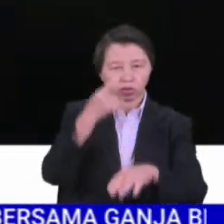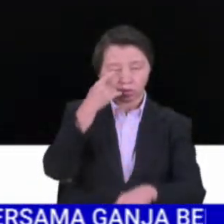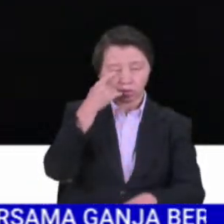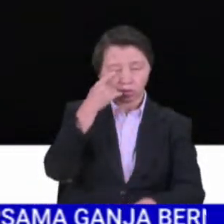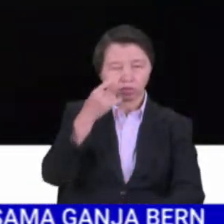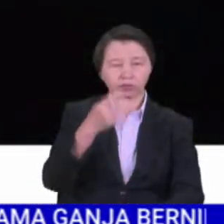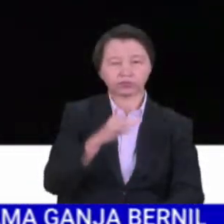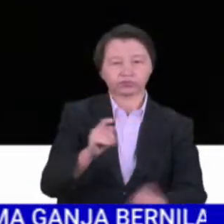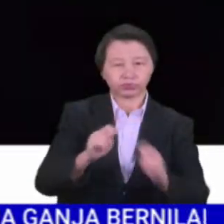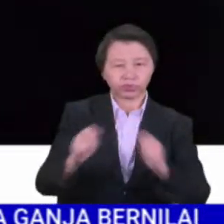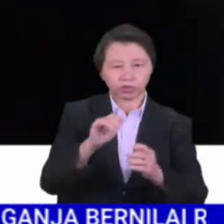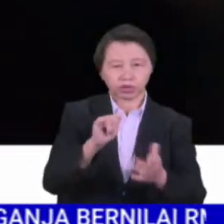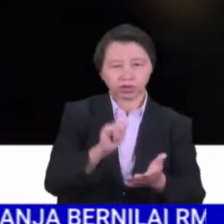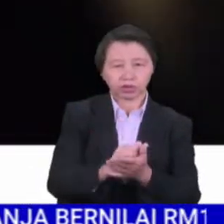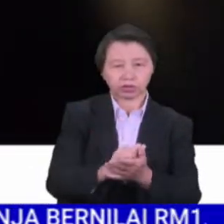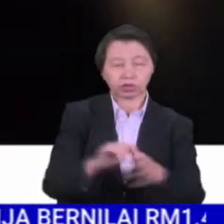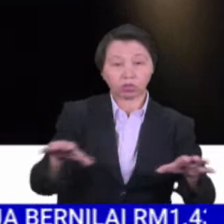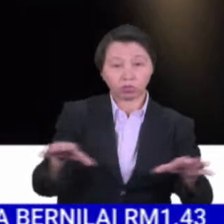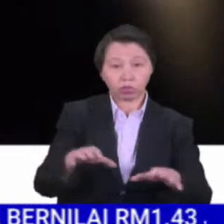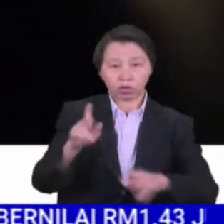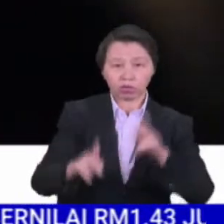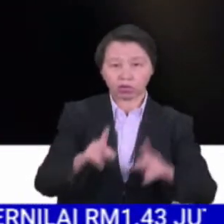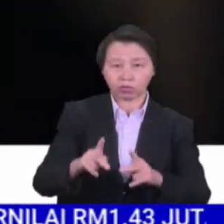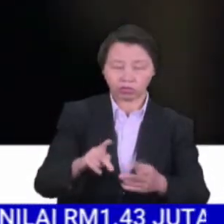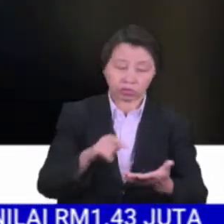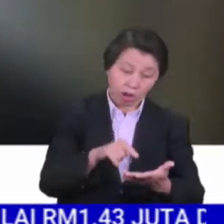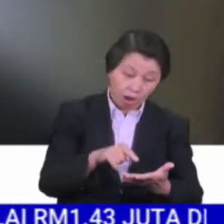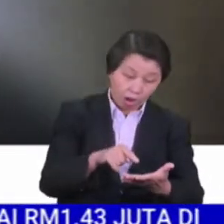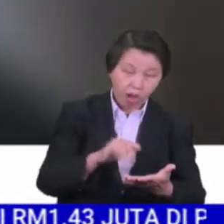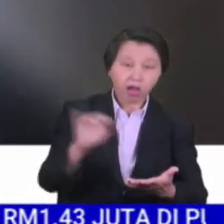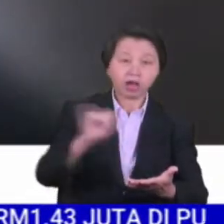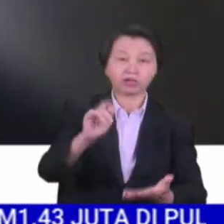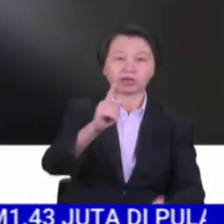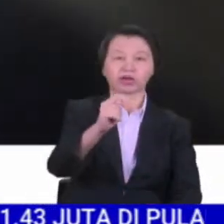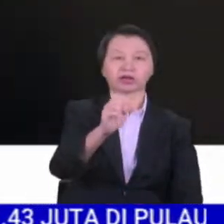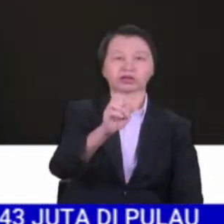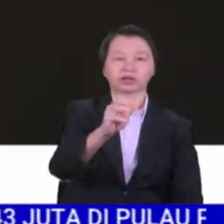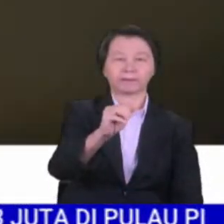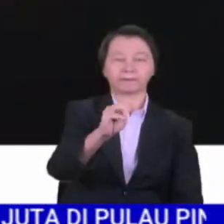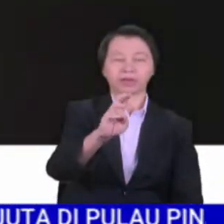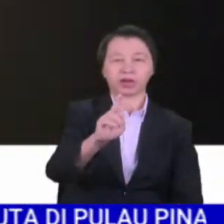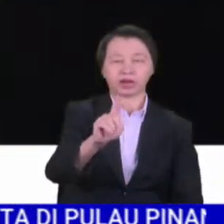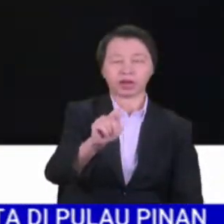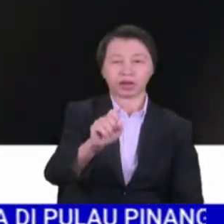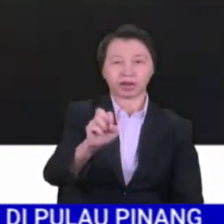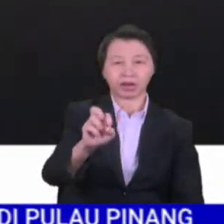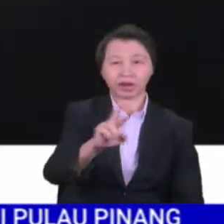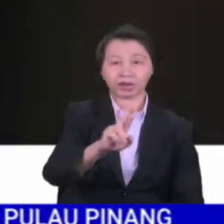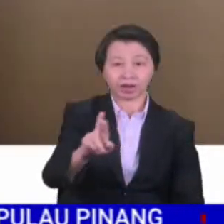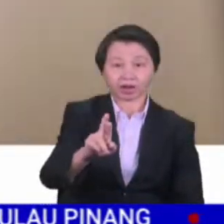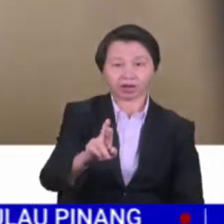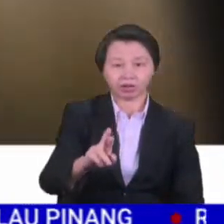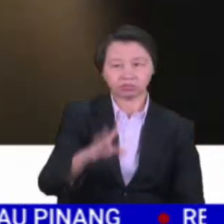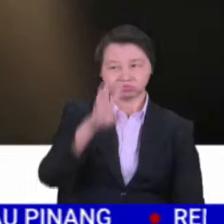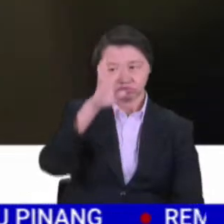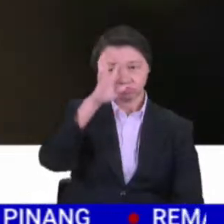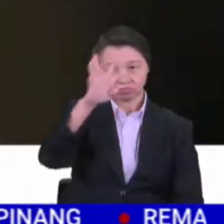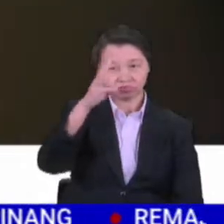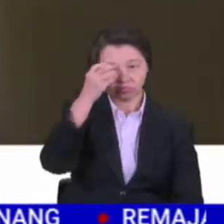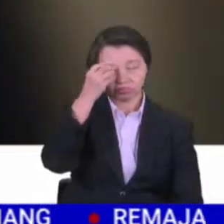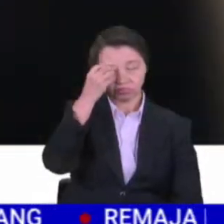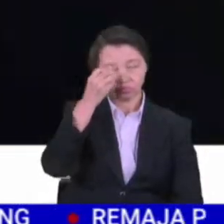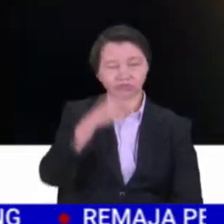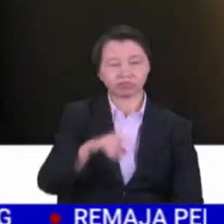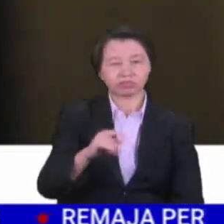kanannya. Tindakan itu sekaligus membuatkan warganet menggelarkan dirinya sebagai The Terminator. Stanley menamakan ciptaannya sebagai lampu